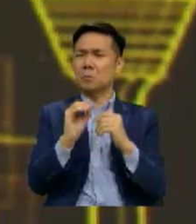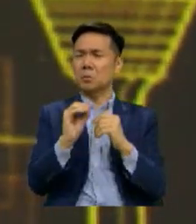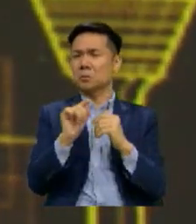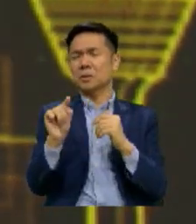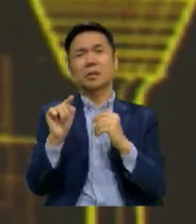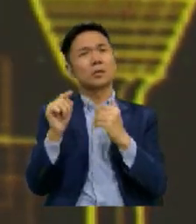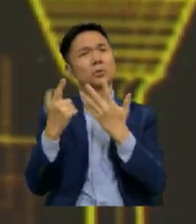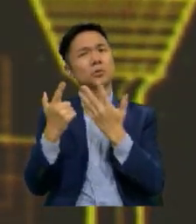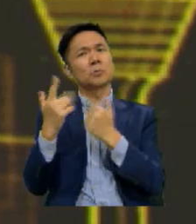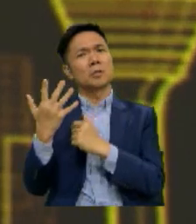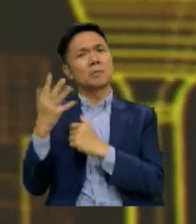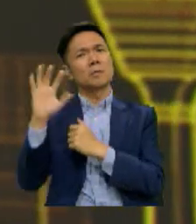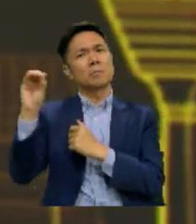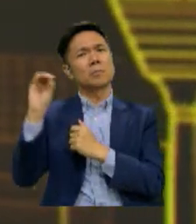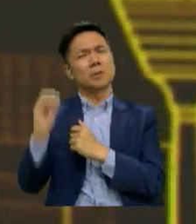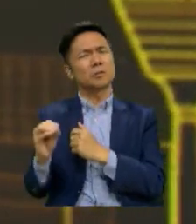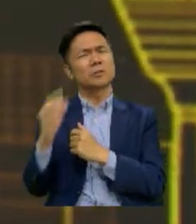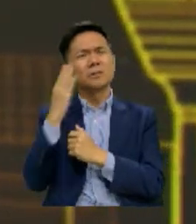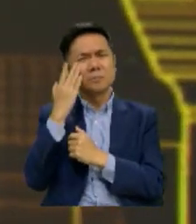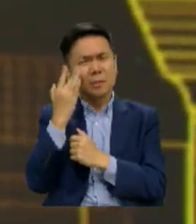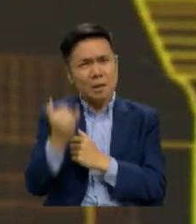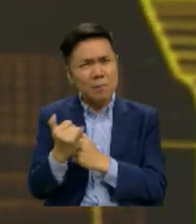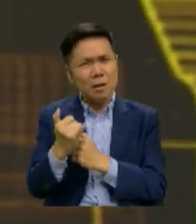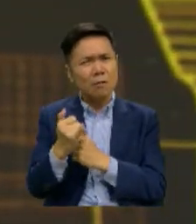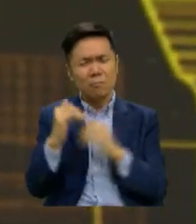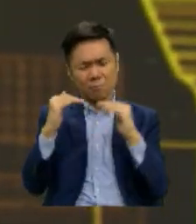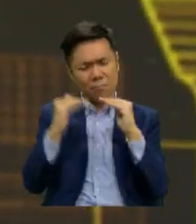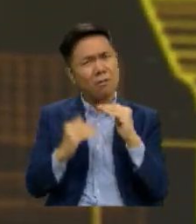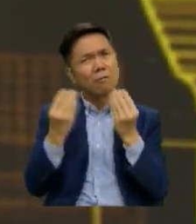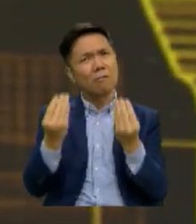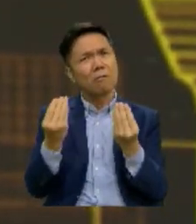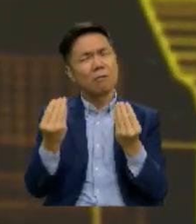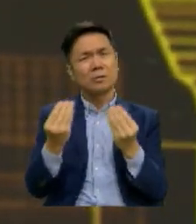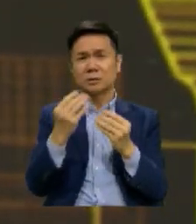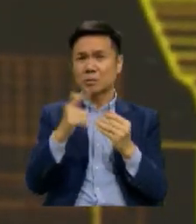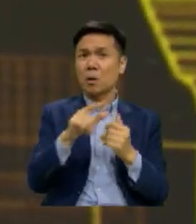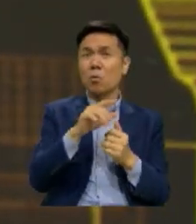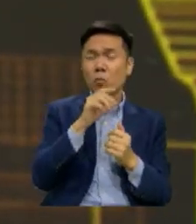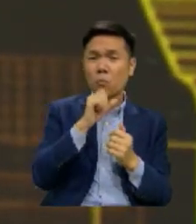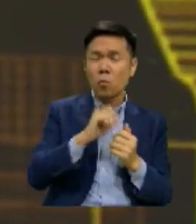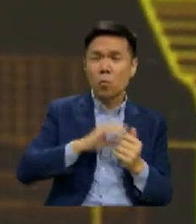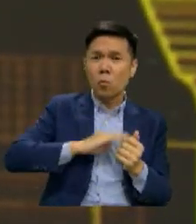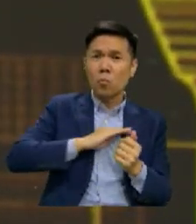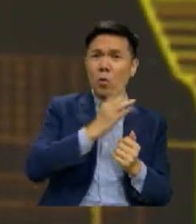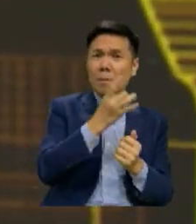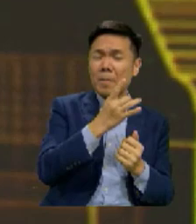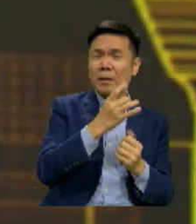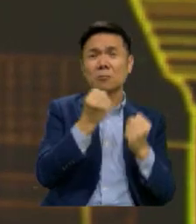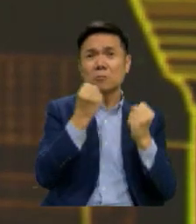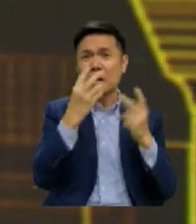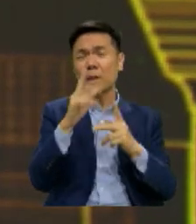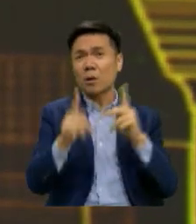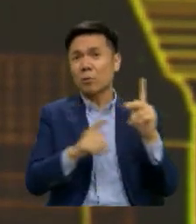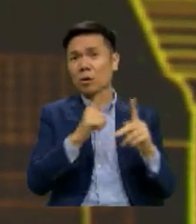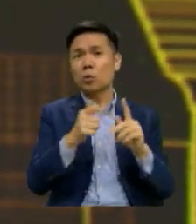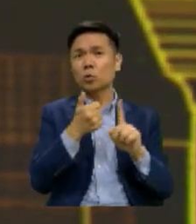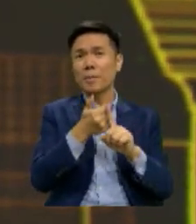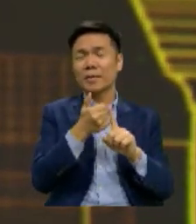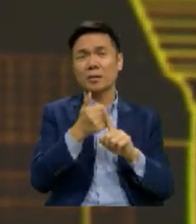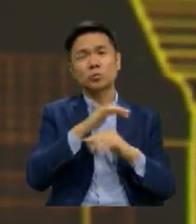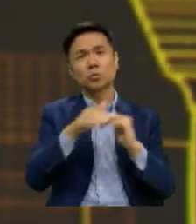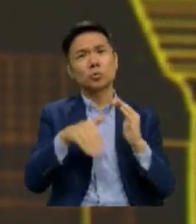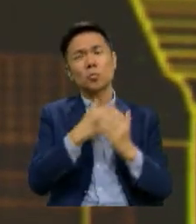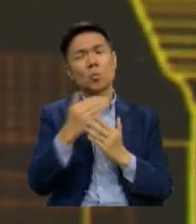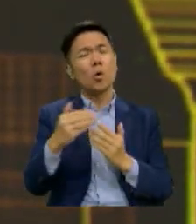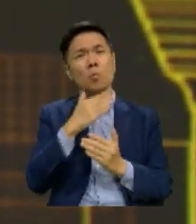ratus hingga 7500 saja Apa sebabnya sedangkan undi 18 sudah dilaksanakan yang menyaksikan pendaftaran otomatis